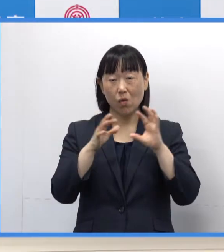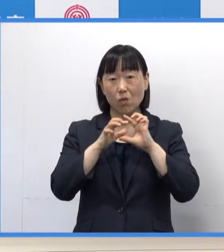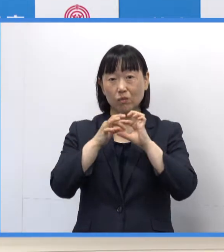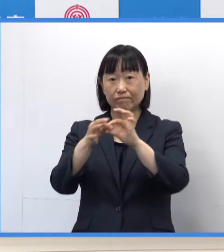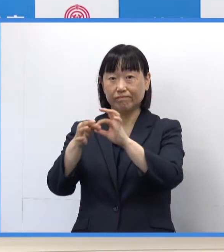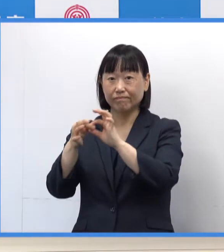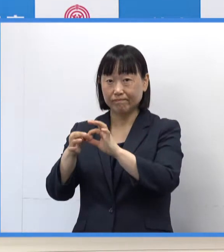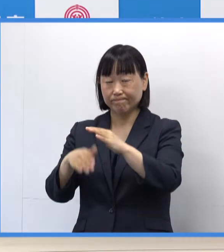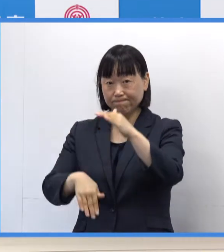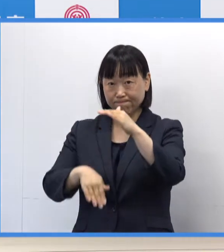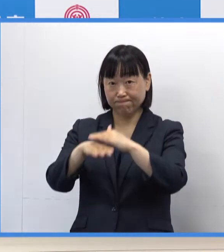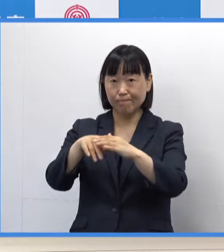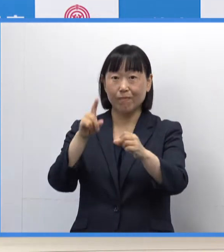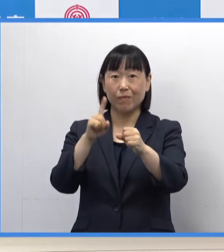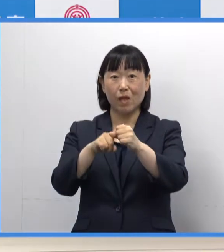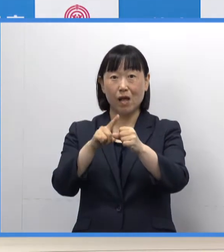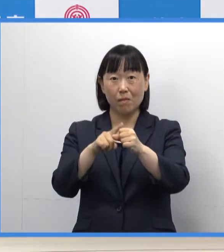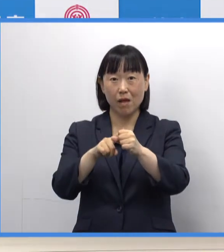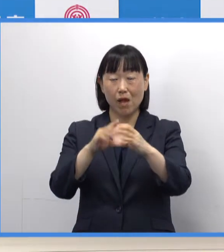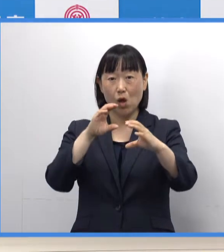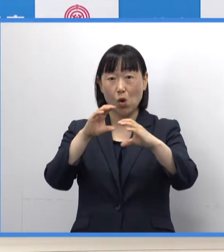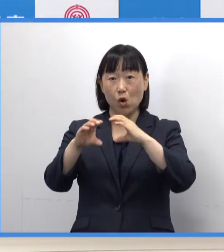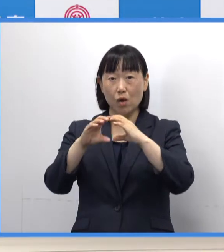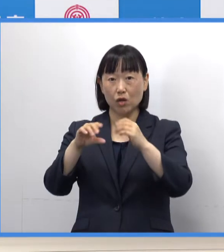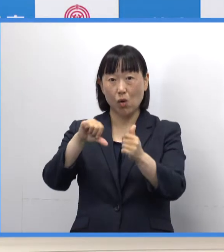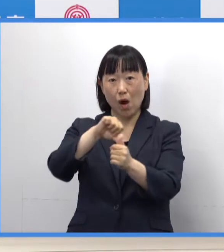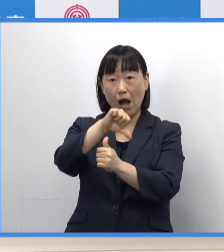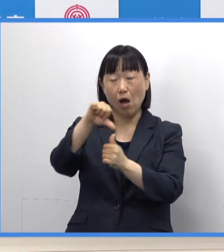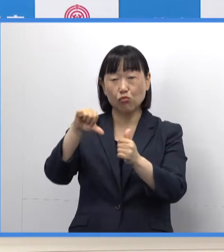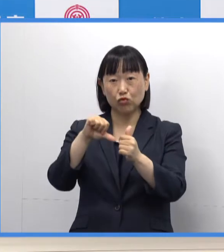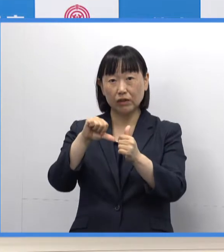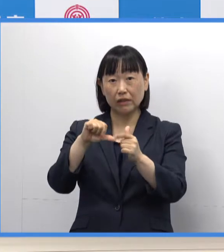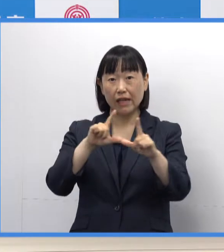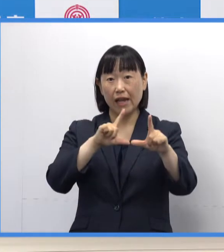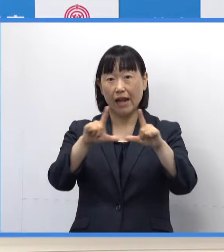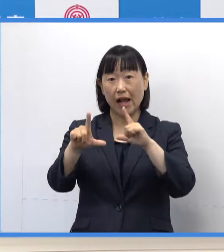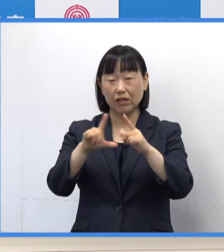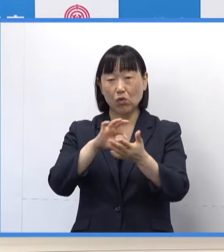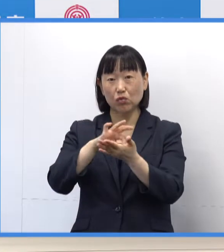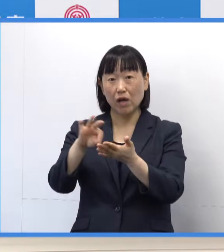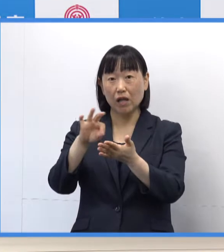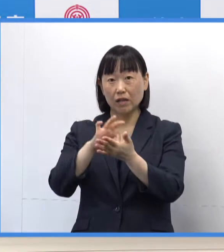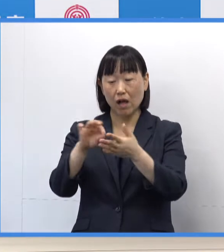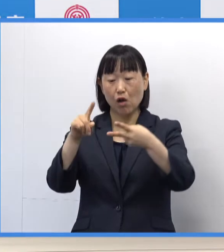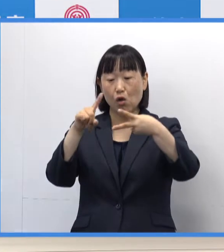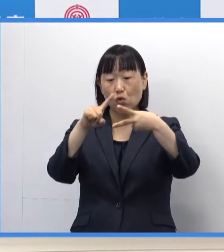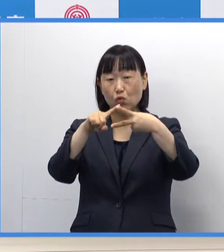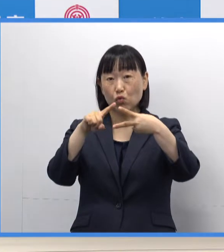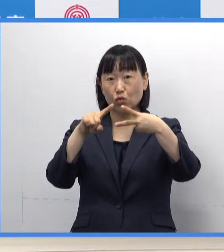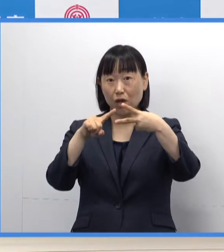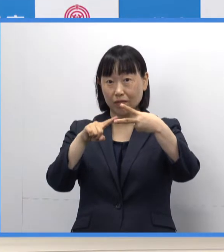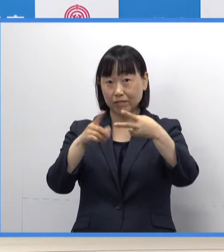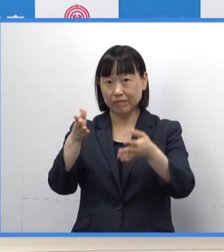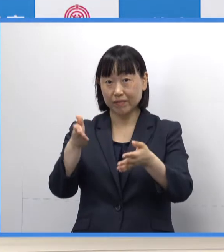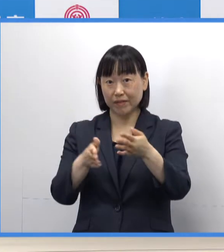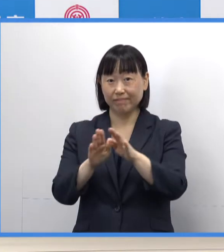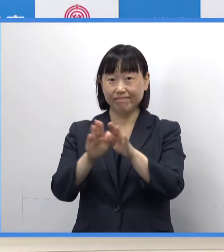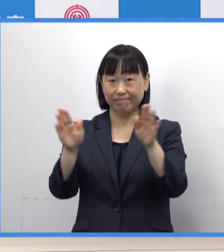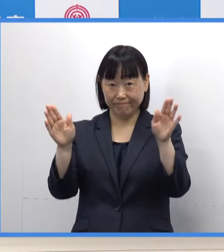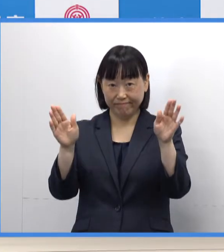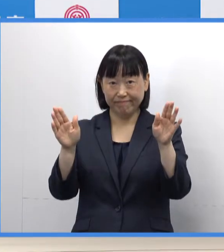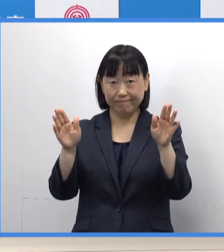信の充実を図るため、コミュニケーションアプリ LINE を活用した2つのサービスを開始します